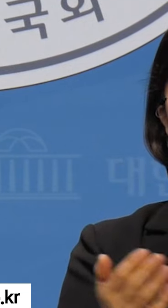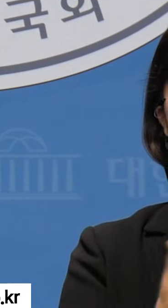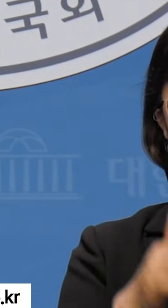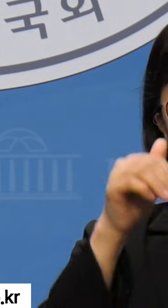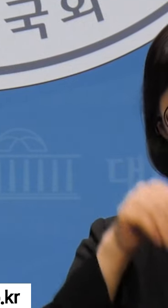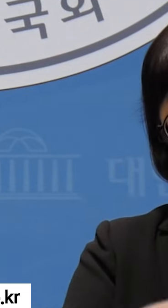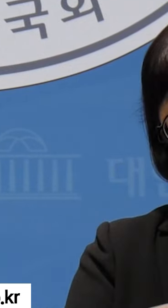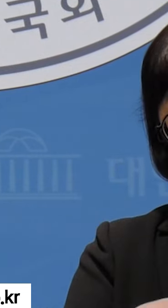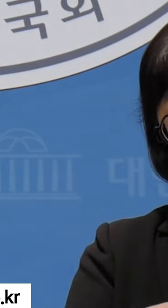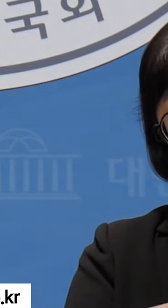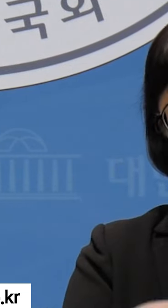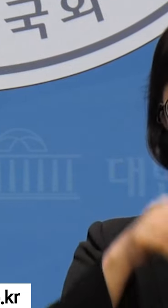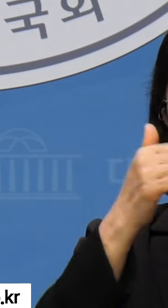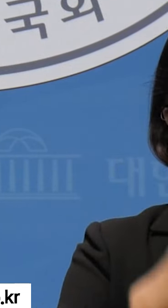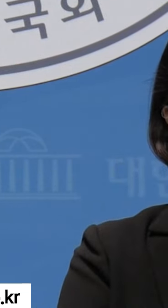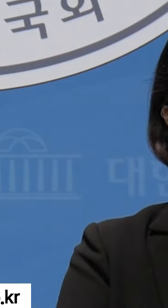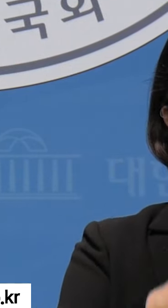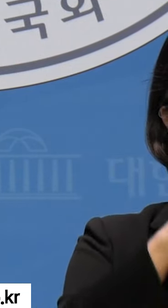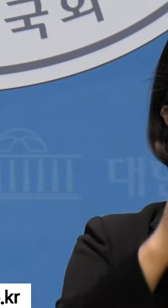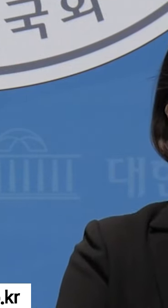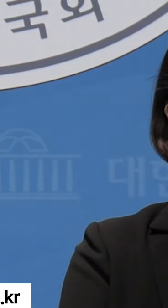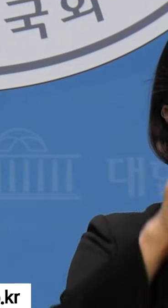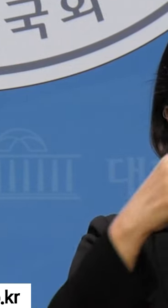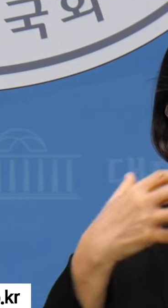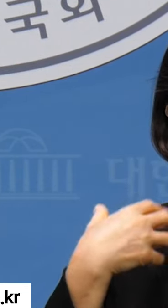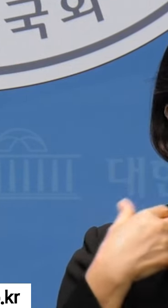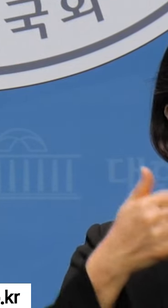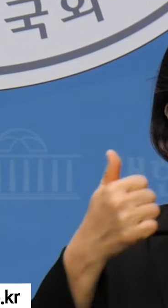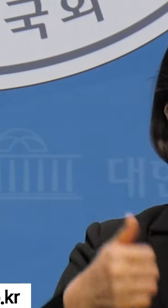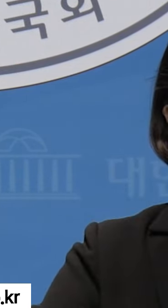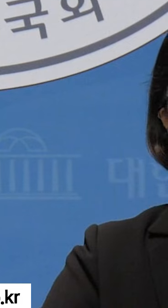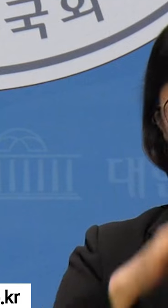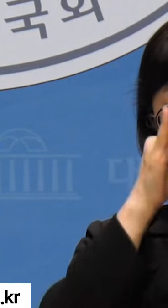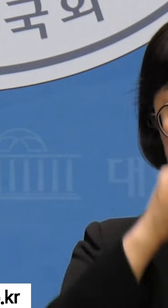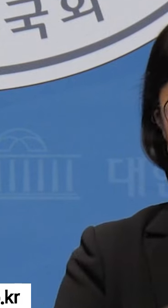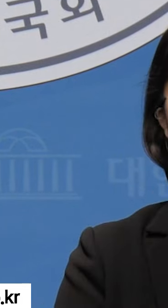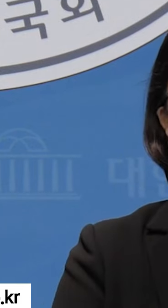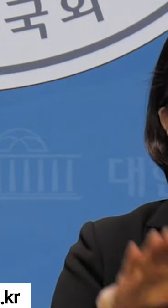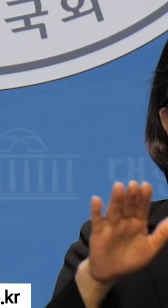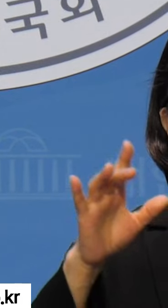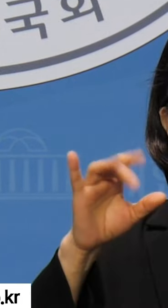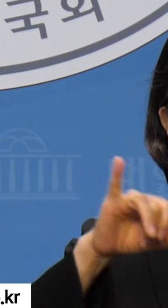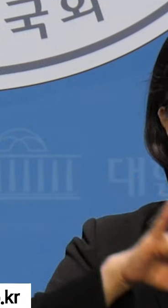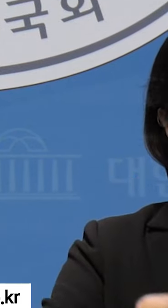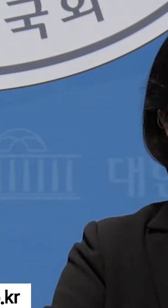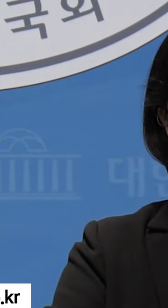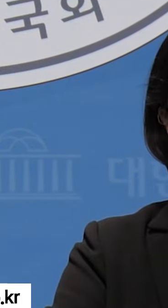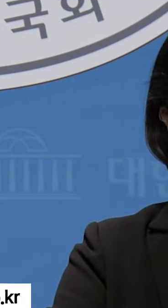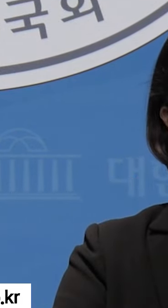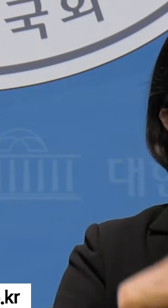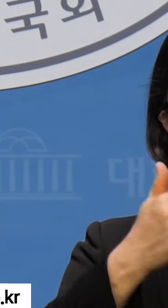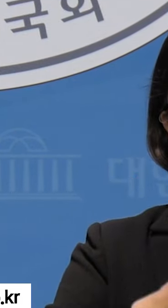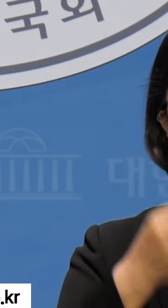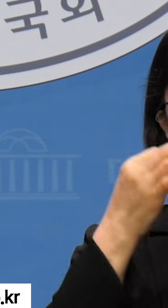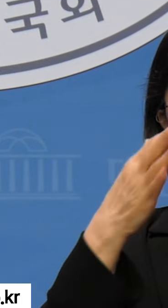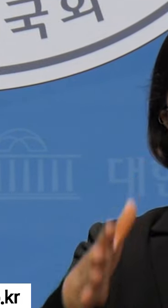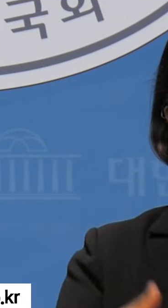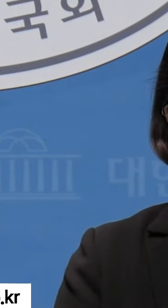반드시 윤석열 정권을 심판해야 합니다. 본때를 보여줘야 합니다.